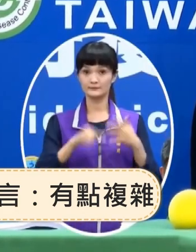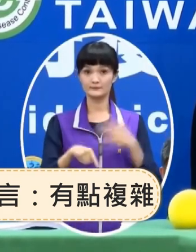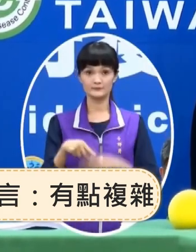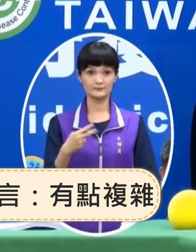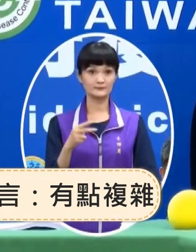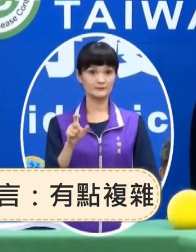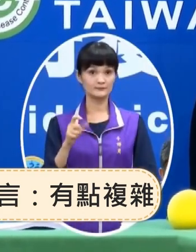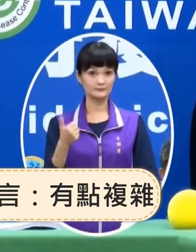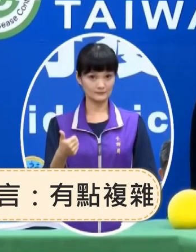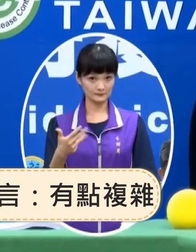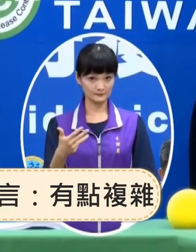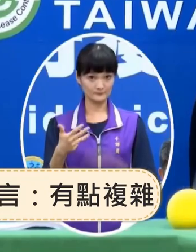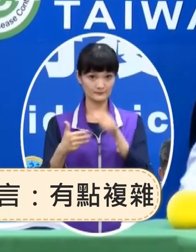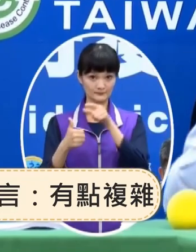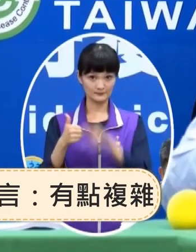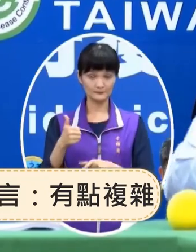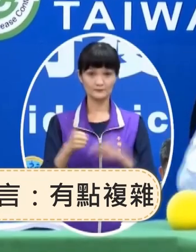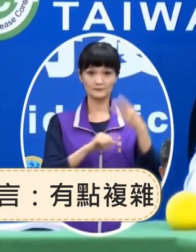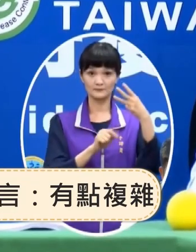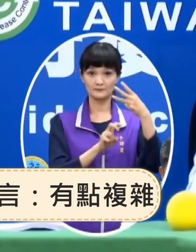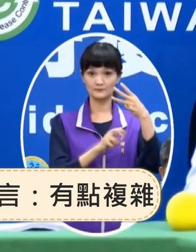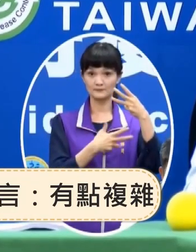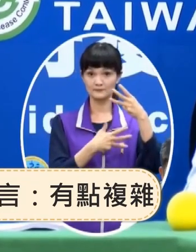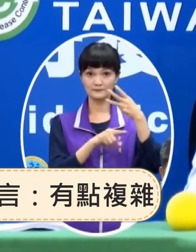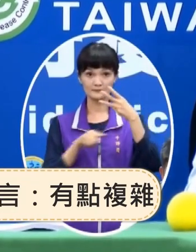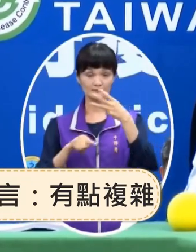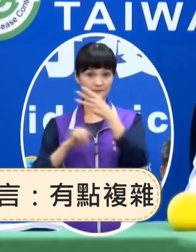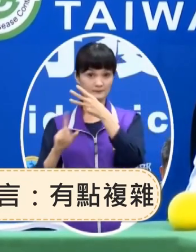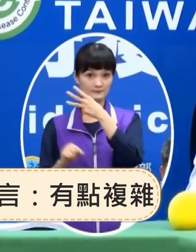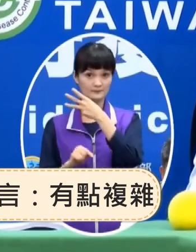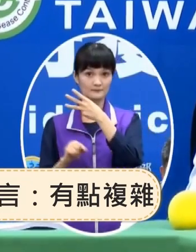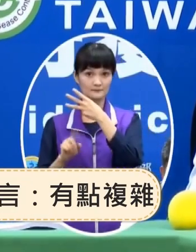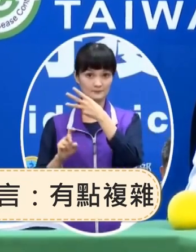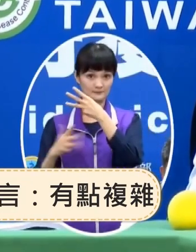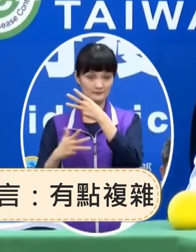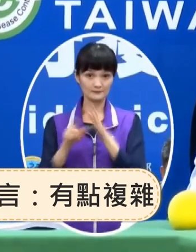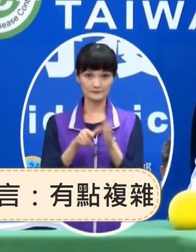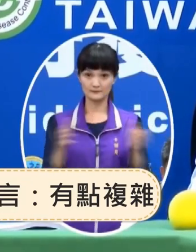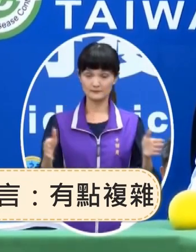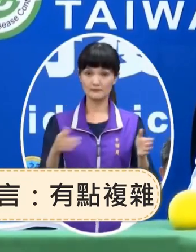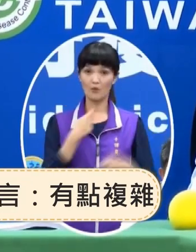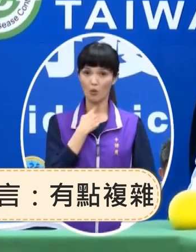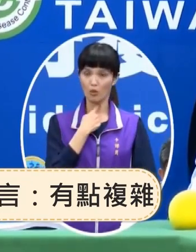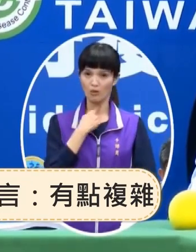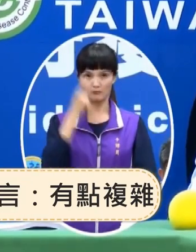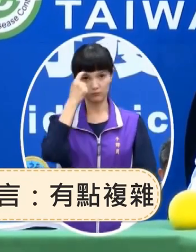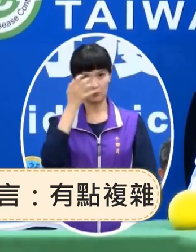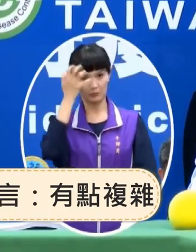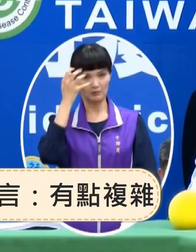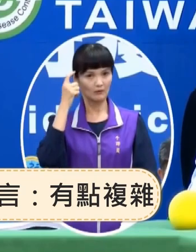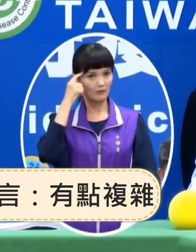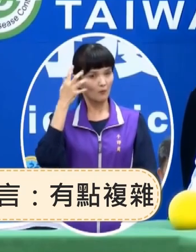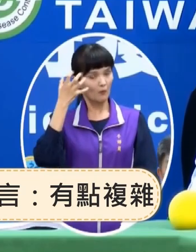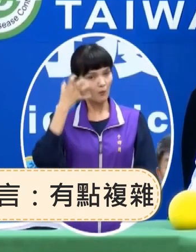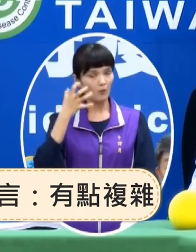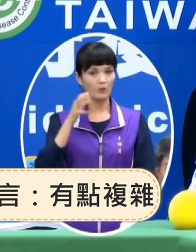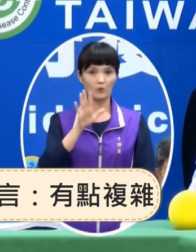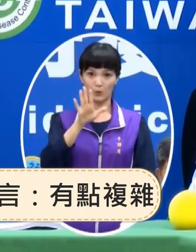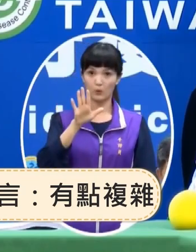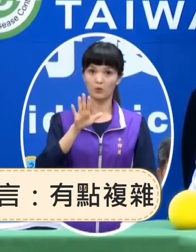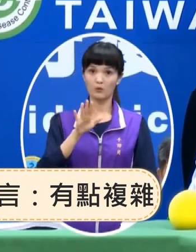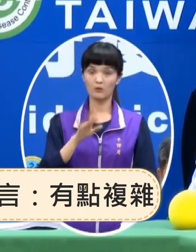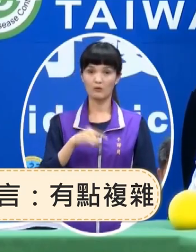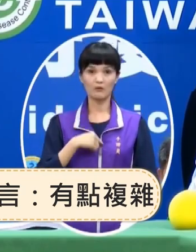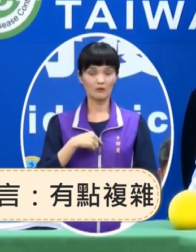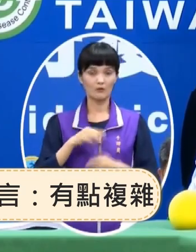于2月28日至3月18日。陆续出现咳嗽、喉咙痛、头痛、发烧等症状，多